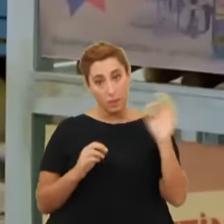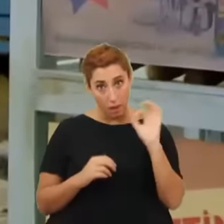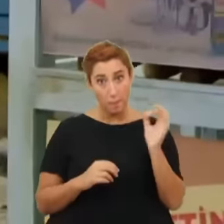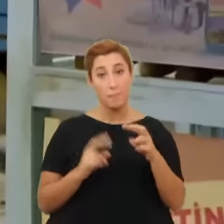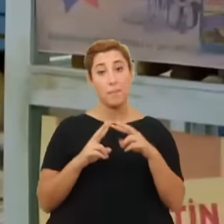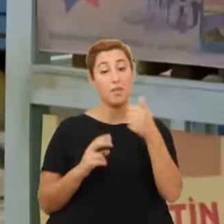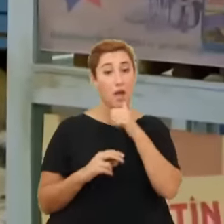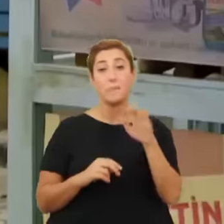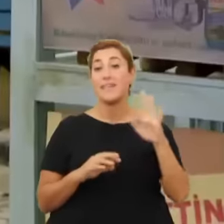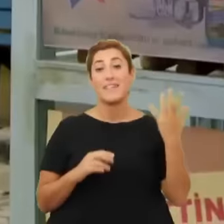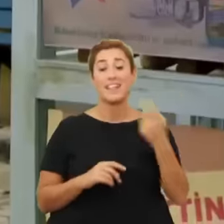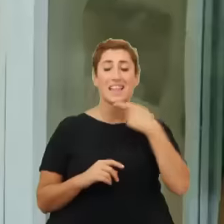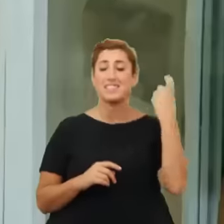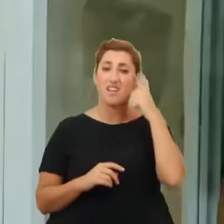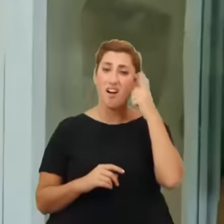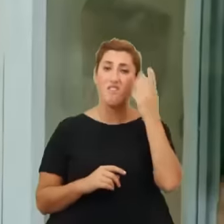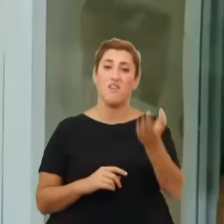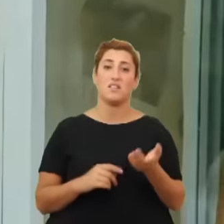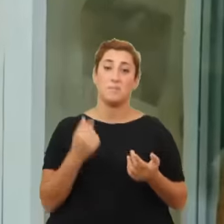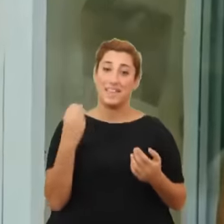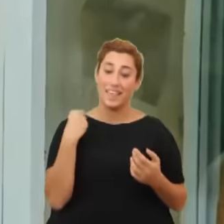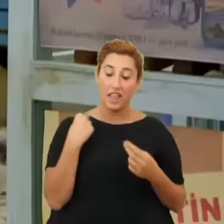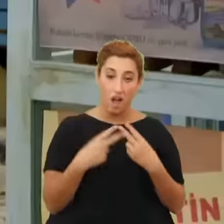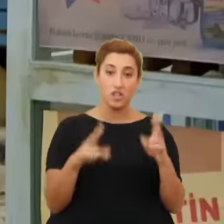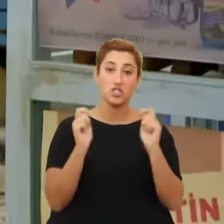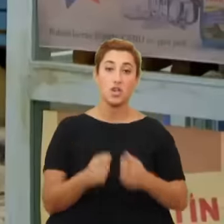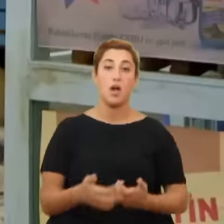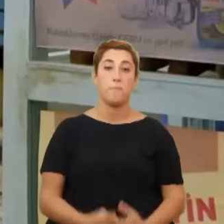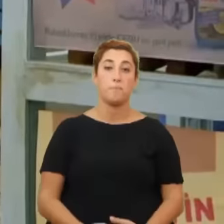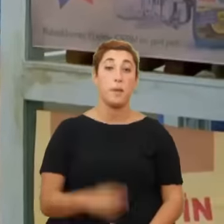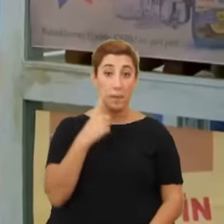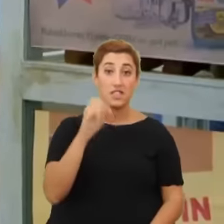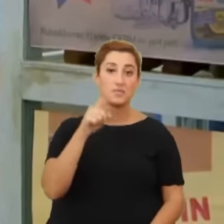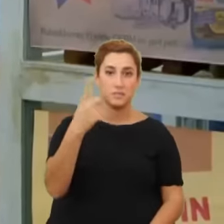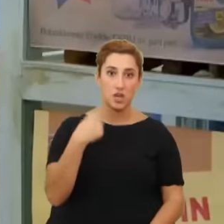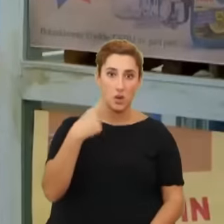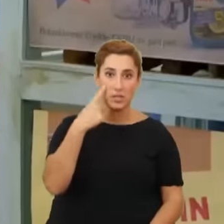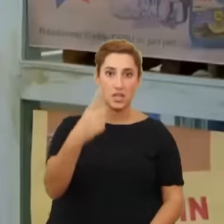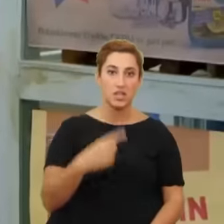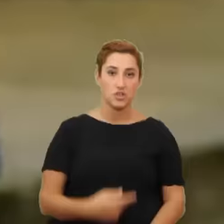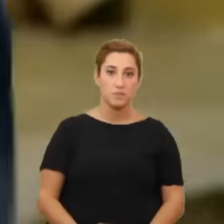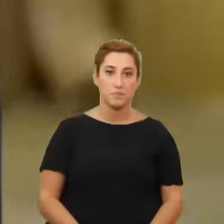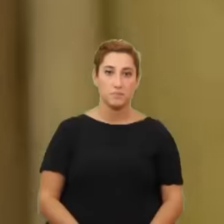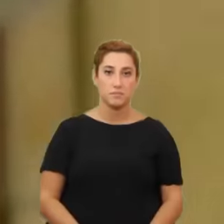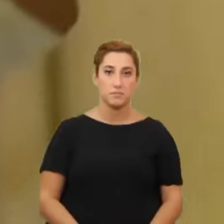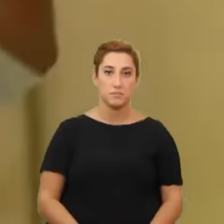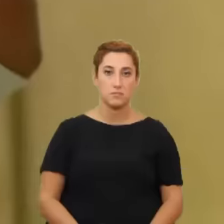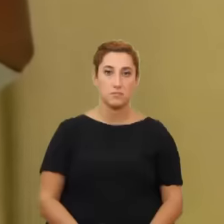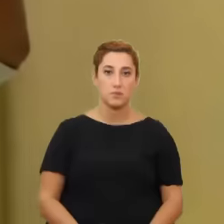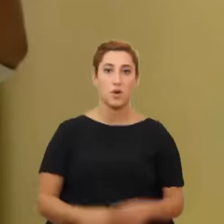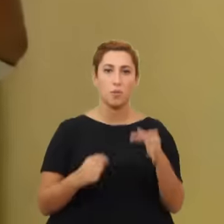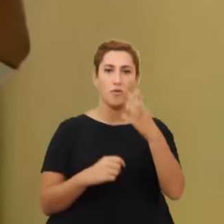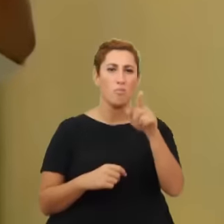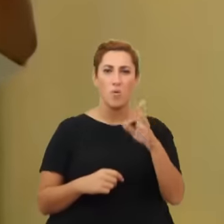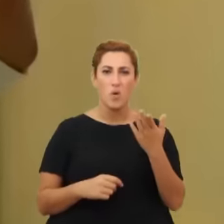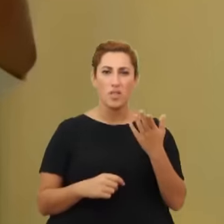ya. Ya ne kadar eski kafalısan. Biraz yeniliklere açık ol ya. Bak şimdi sana bir şey göstereceğim. Topi bu.